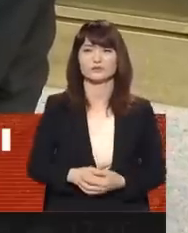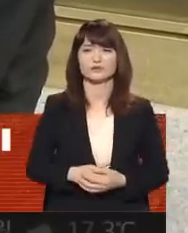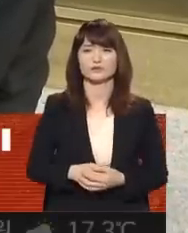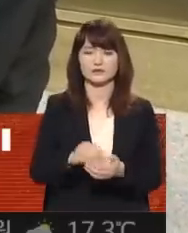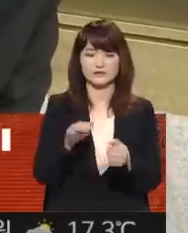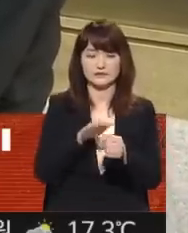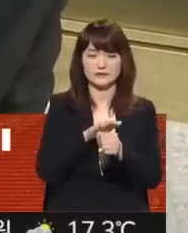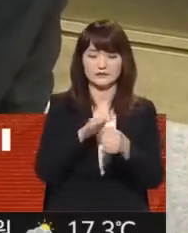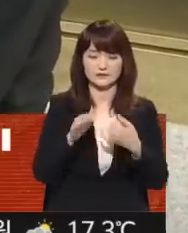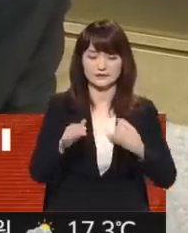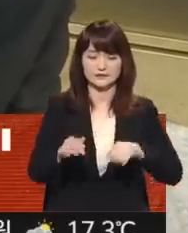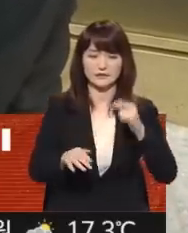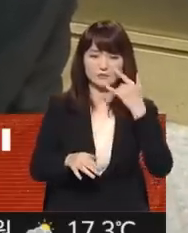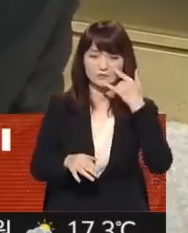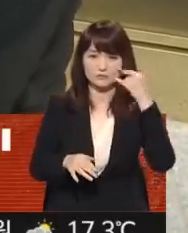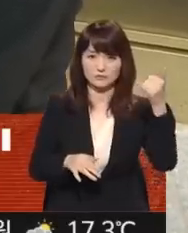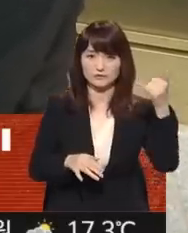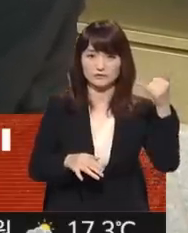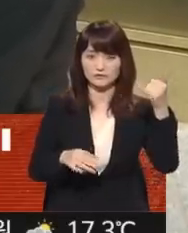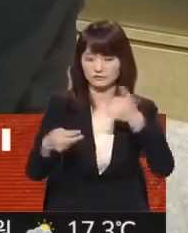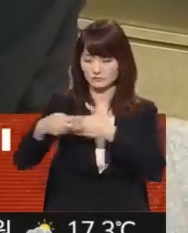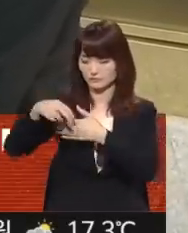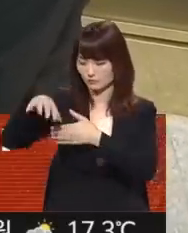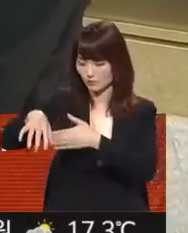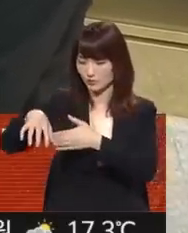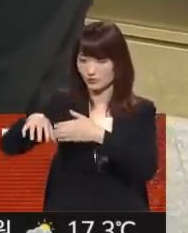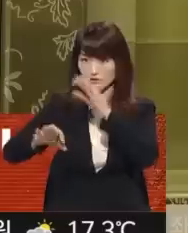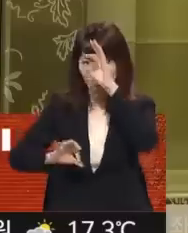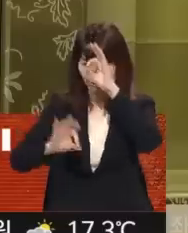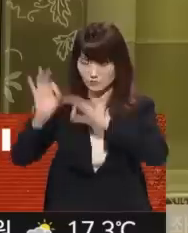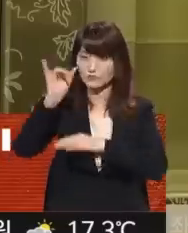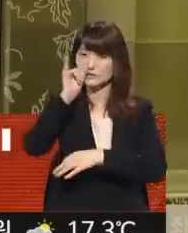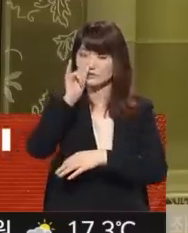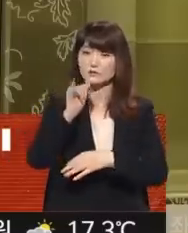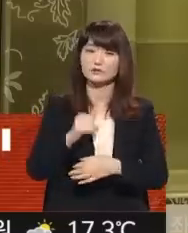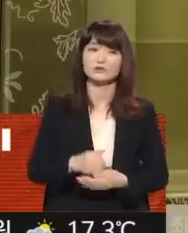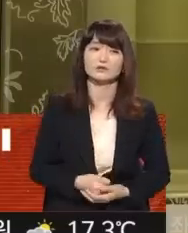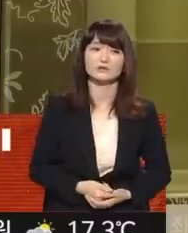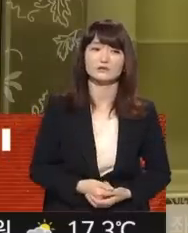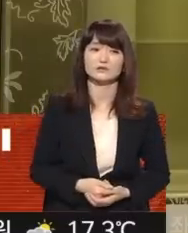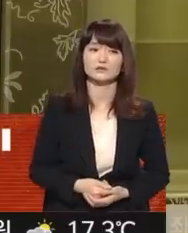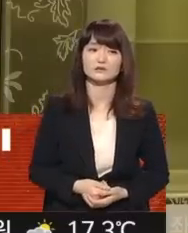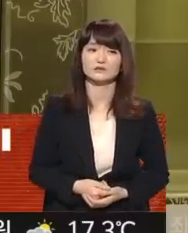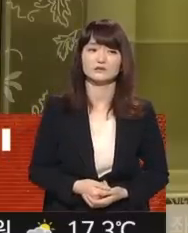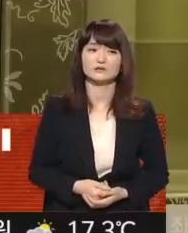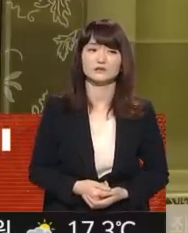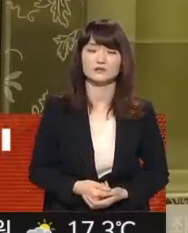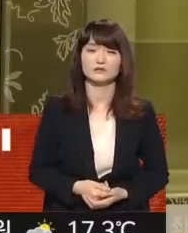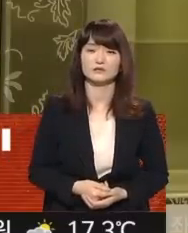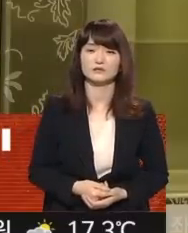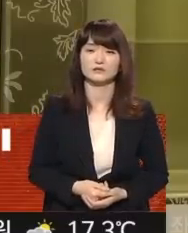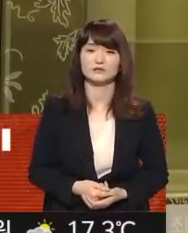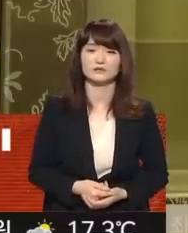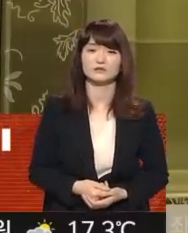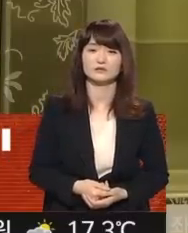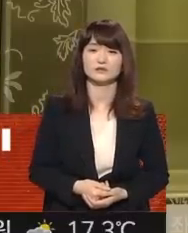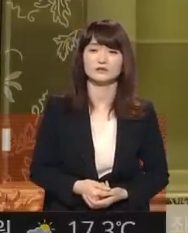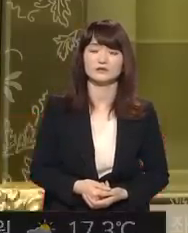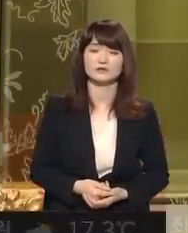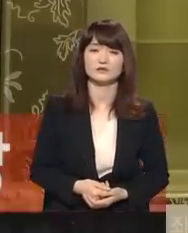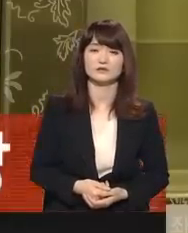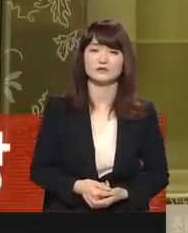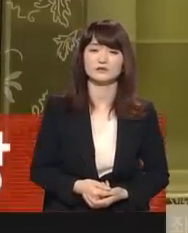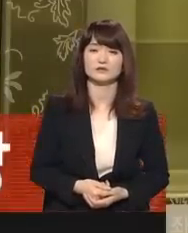부모님은 병원 측이 분명 과실이 있다라고 주장을 하고 있습니다 예 송사랑 양측에 이제